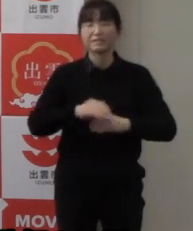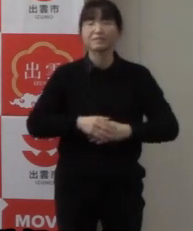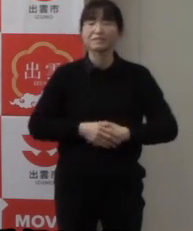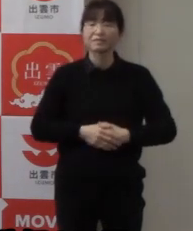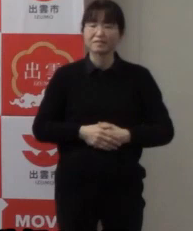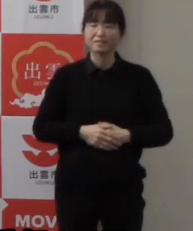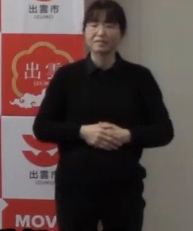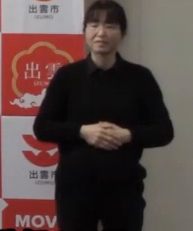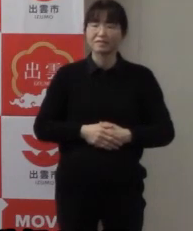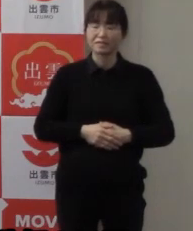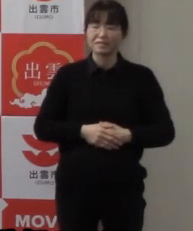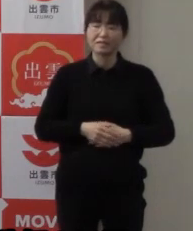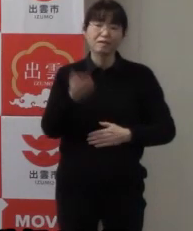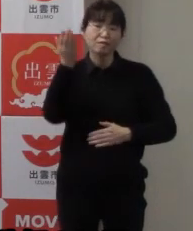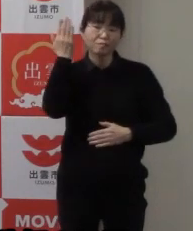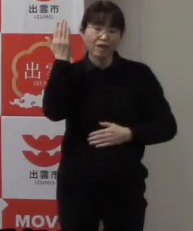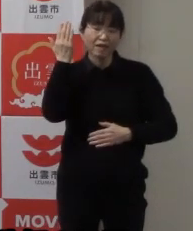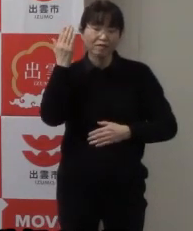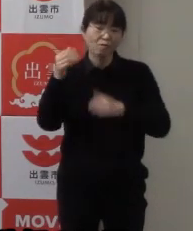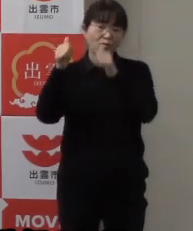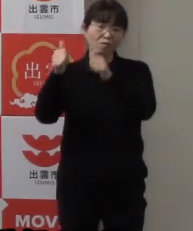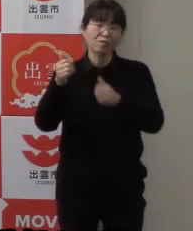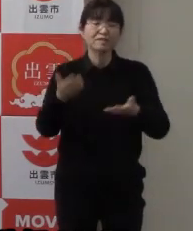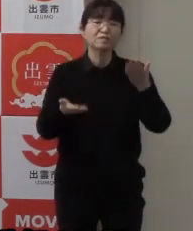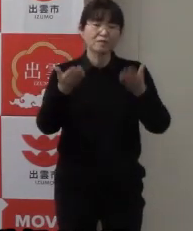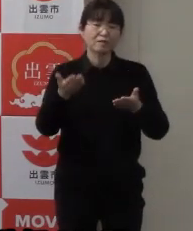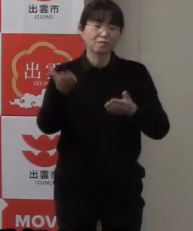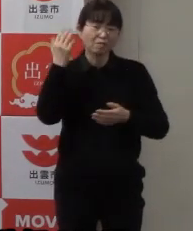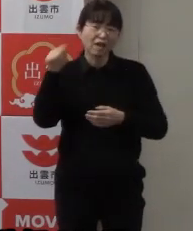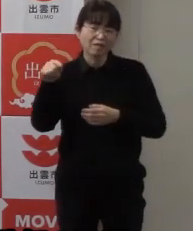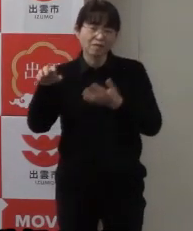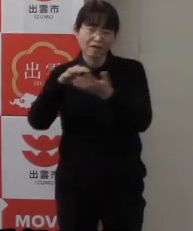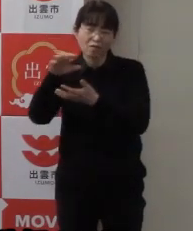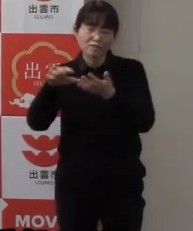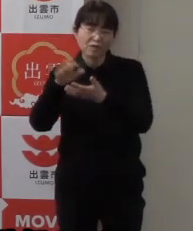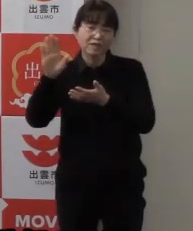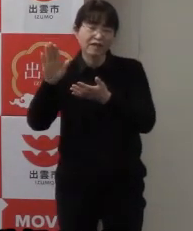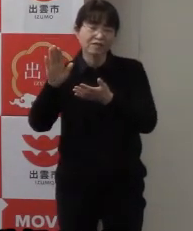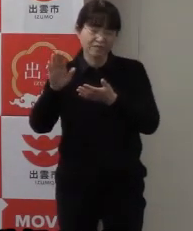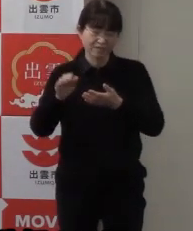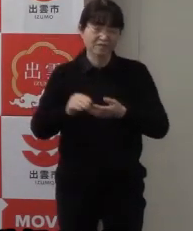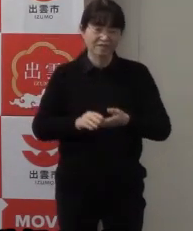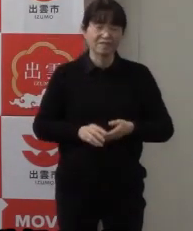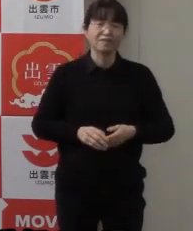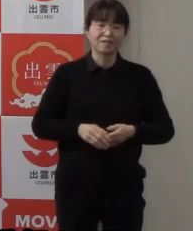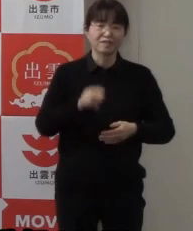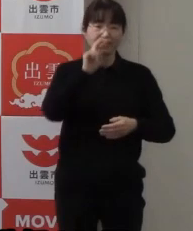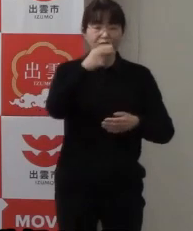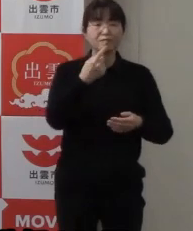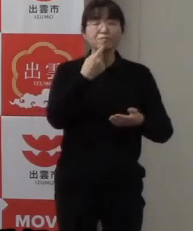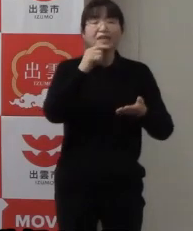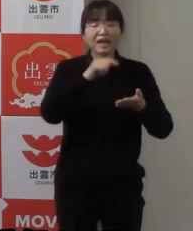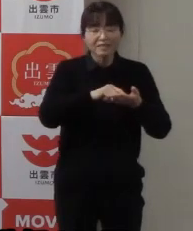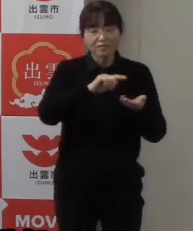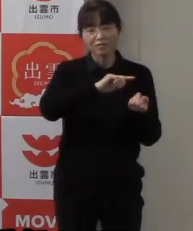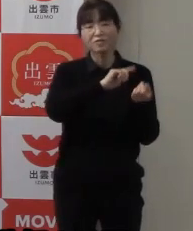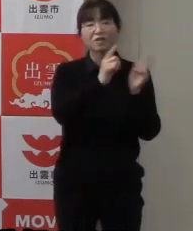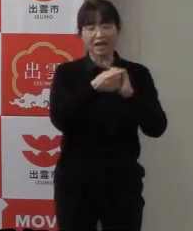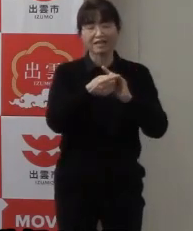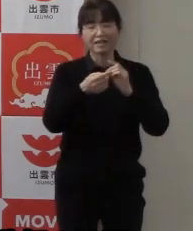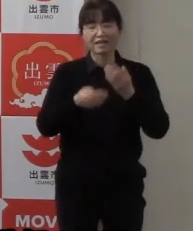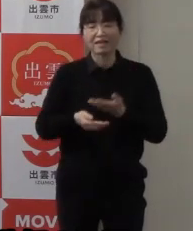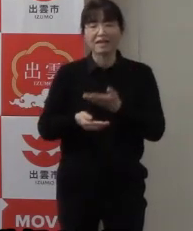まあ、さっき前のやつと比べられると、すごくごちゃごちゃしてた感があったと思いますけども、ここをすっきりしてですね、その次のところ